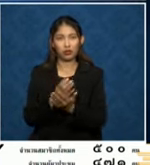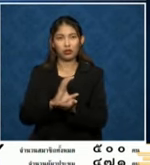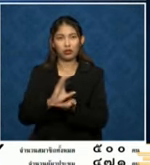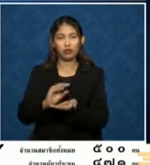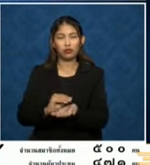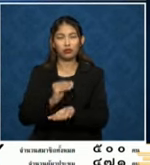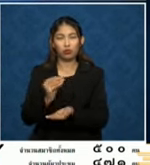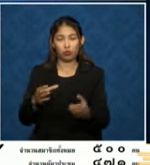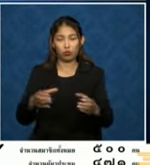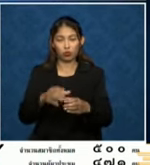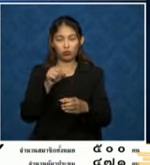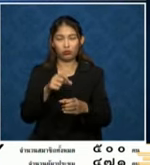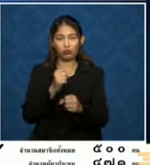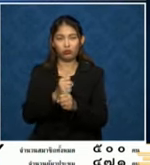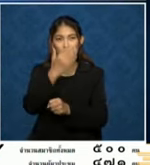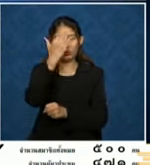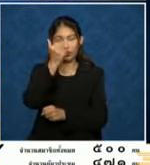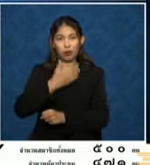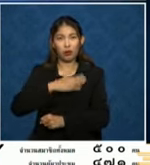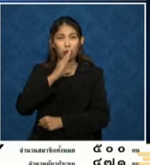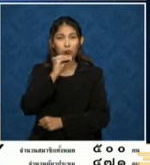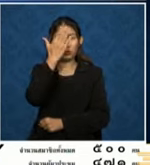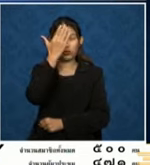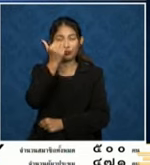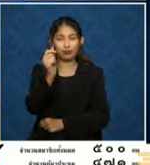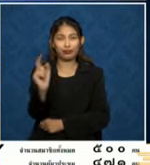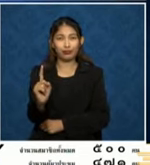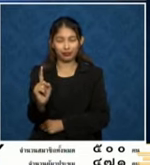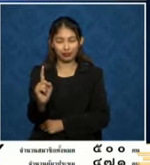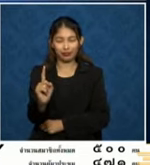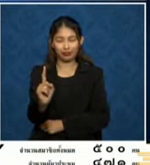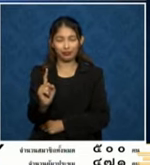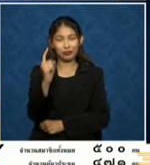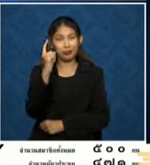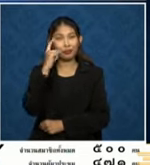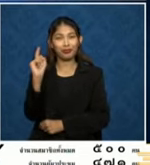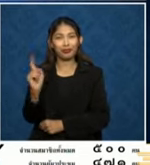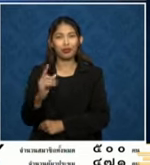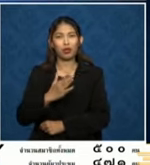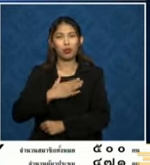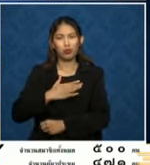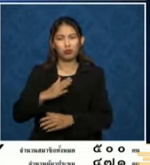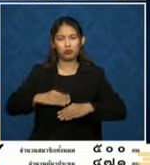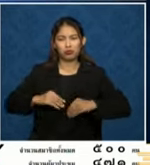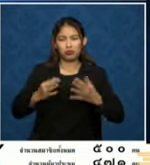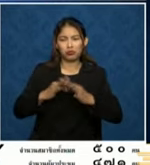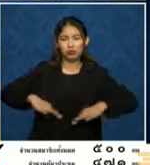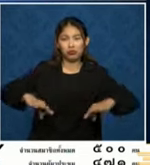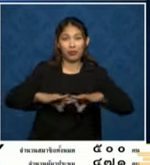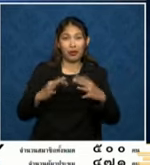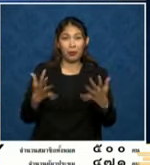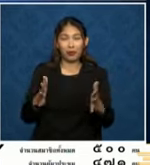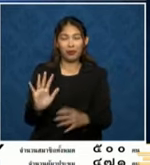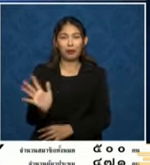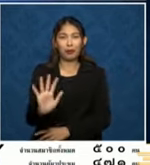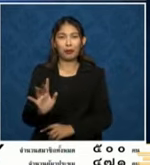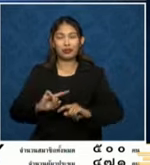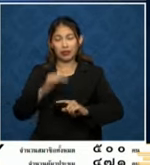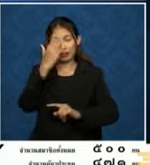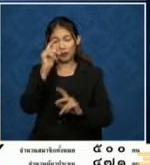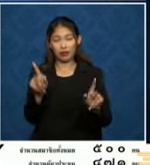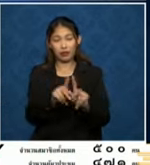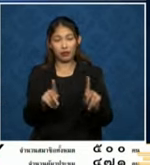การดังกล่าวที่ผมจำเป็นต้องพูดแบบนี้ครับท่านประธานไม่ใช่เพียงเพราะว่าผมไม่เห็นถึงความจำเป็นในการมีคณะกรรม